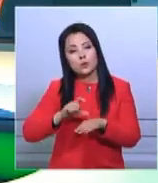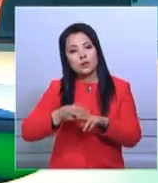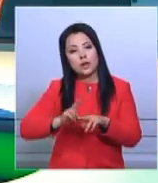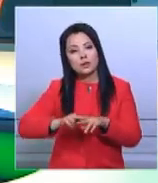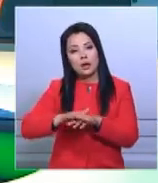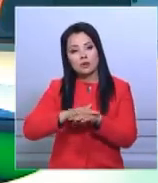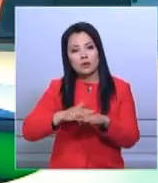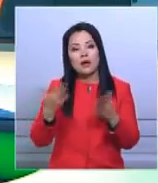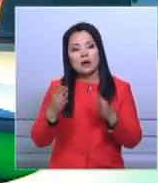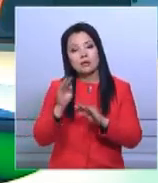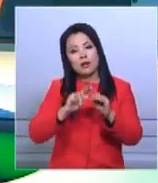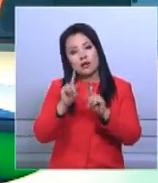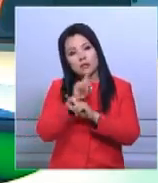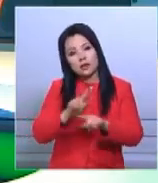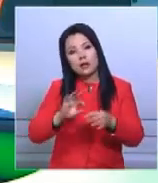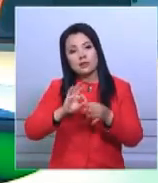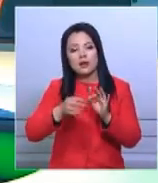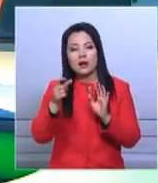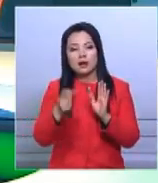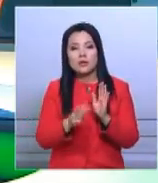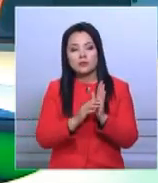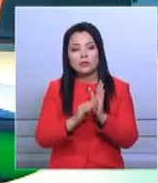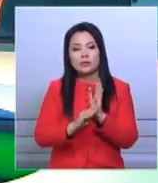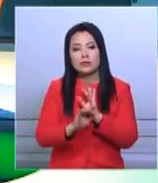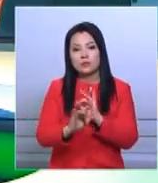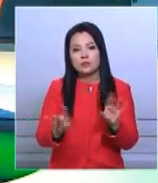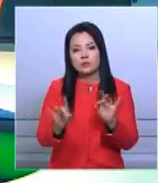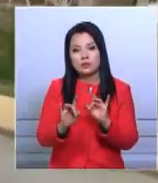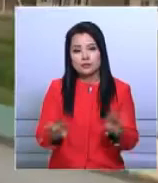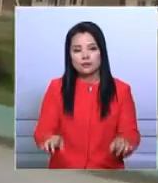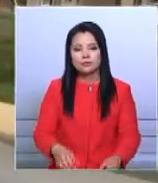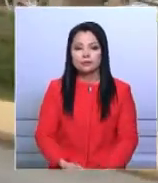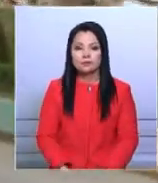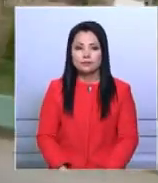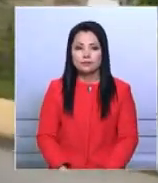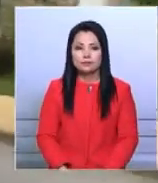құрастырған көлігі несімен ерек? Тілшіміз баяндасын.